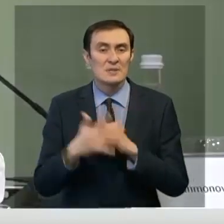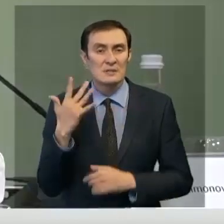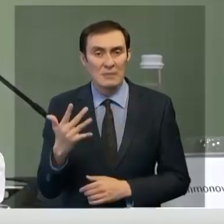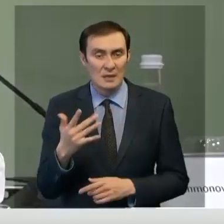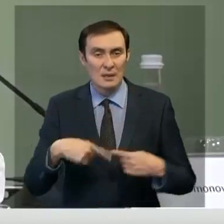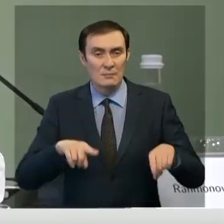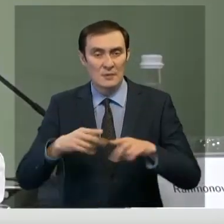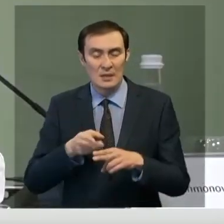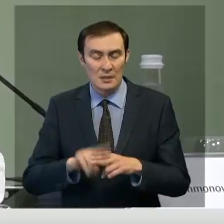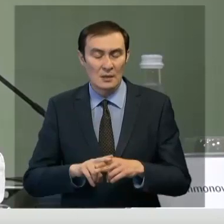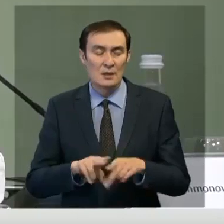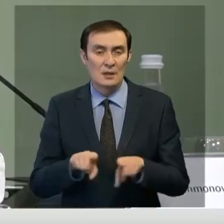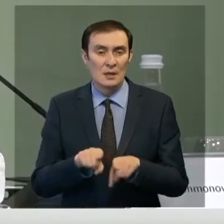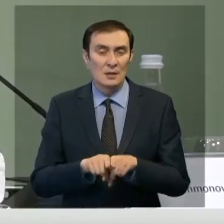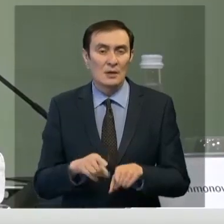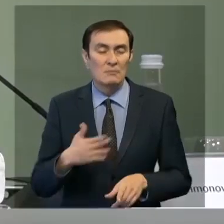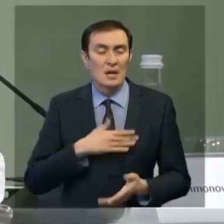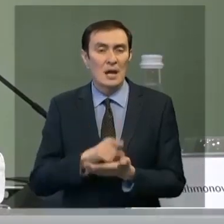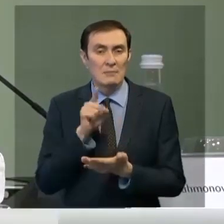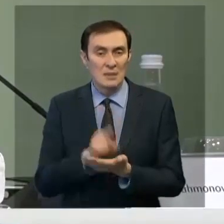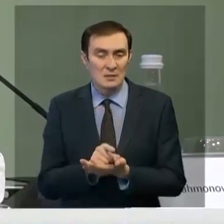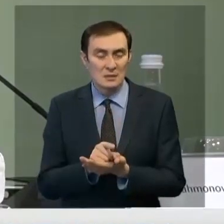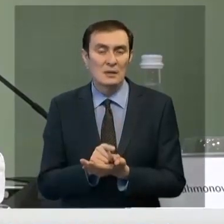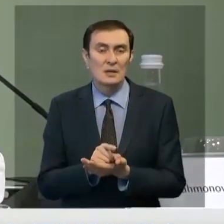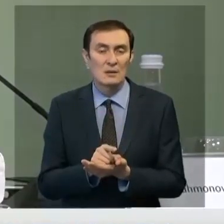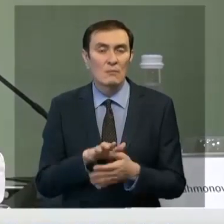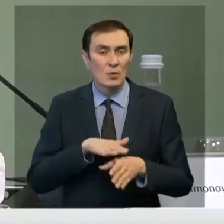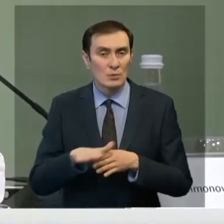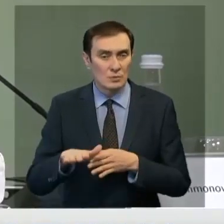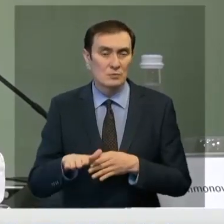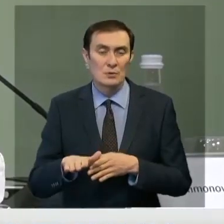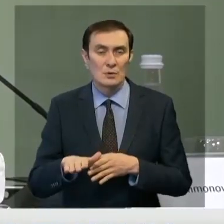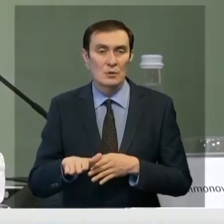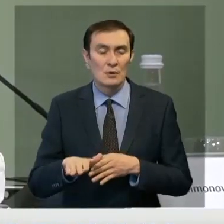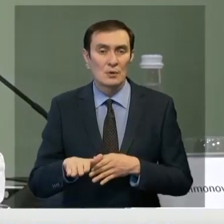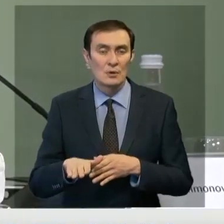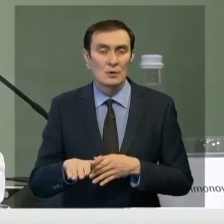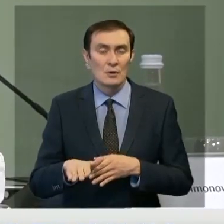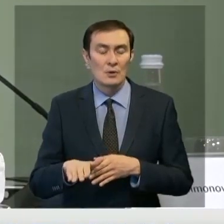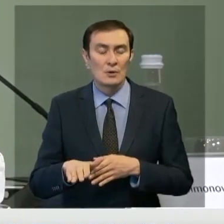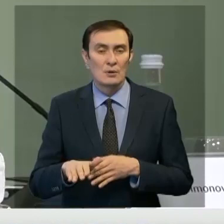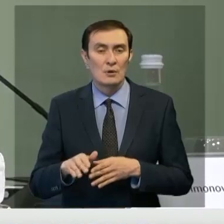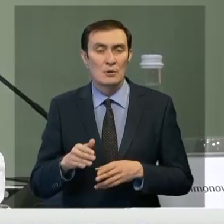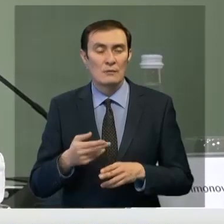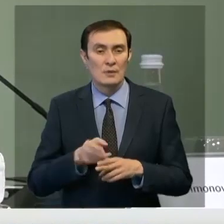575. Мы обязаны всецело, значит, помимо того, что